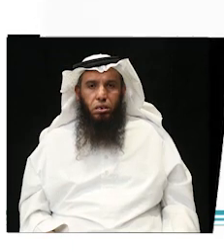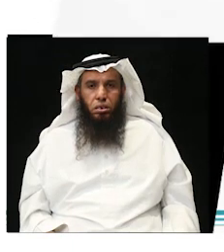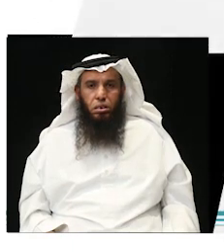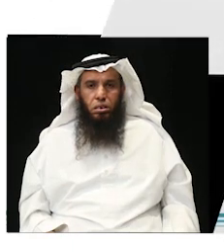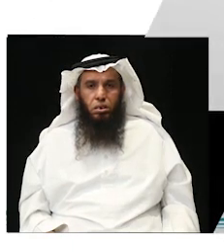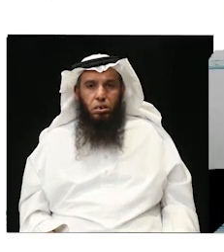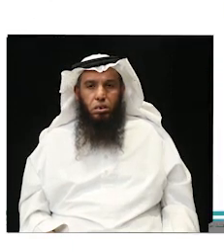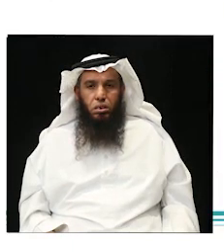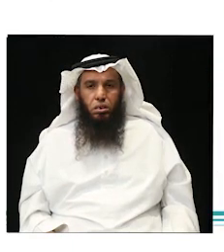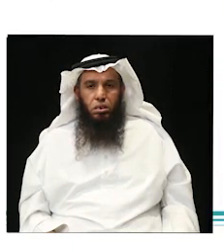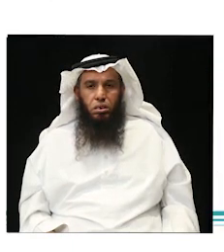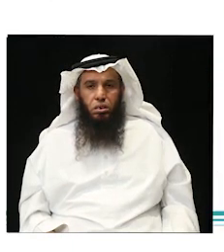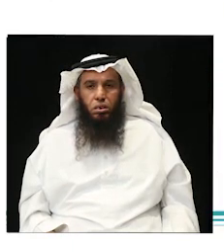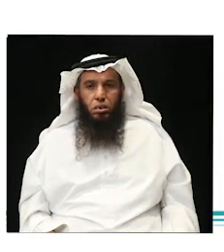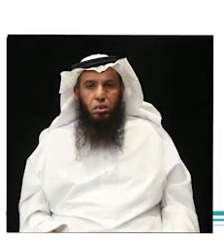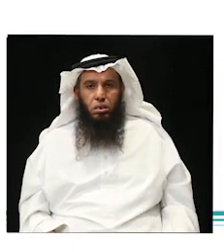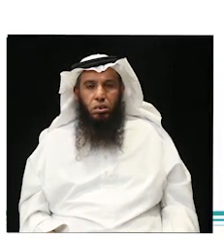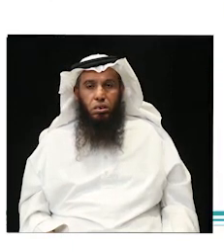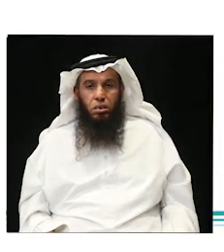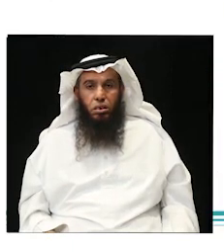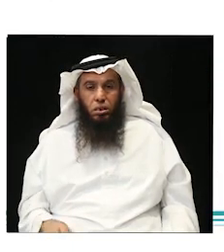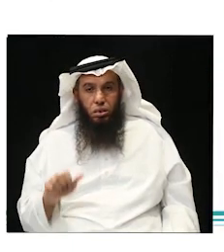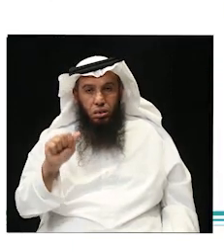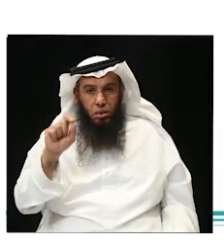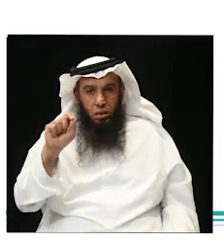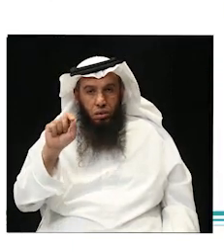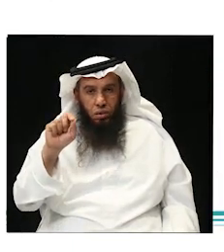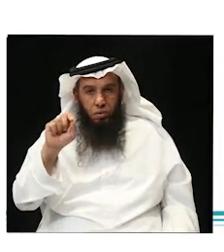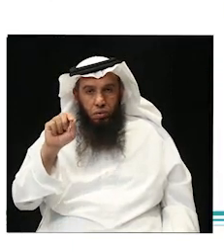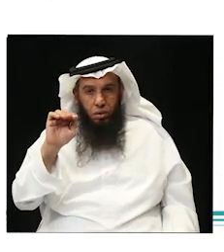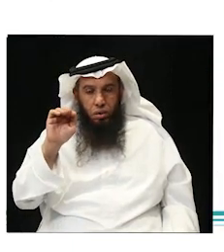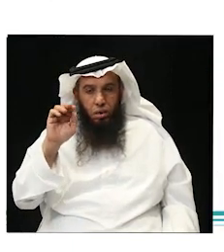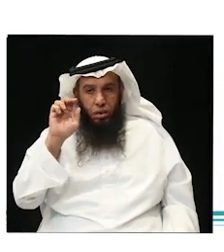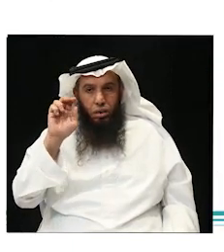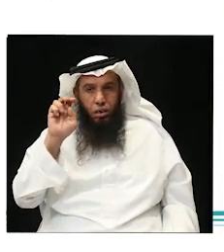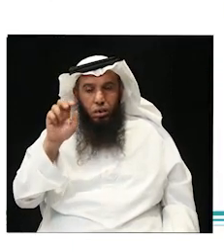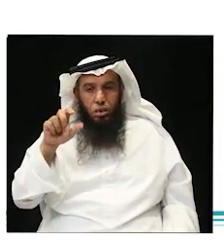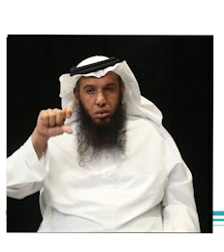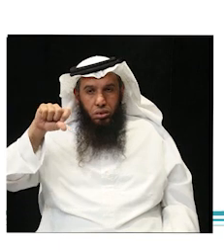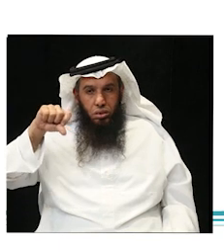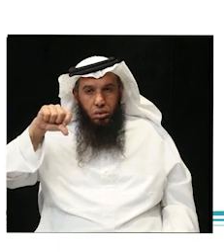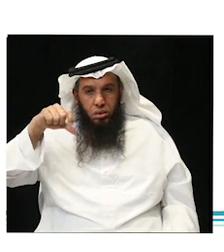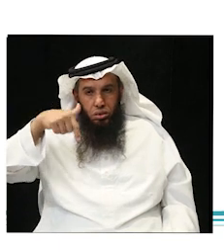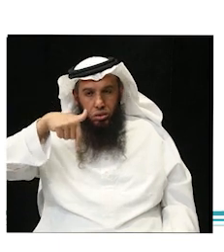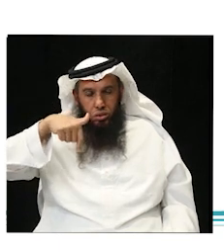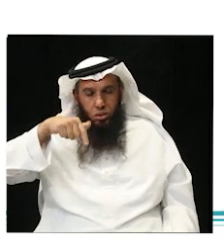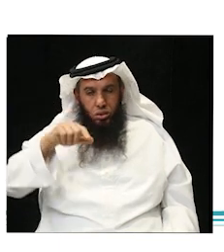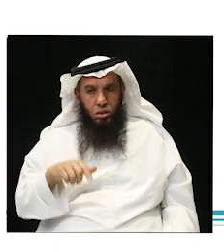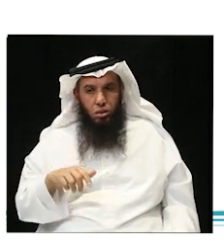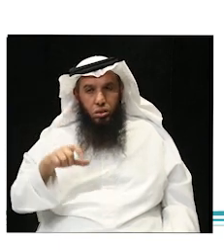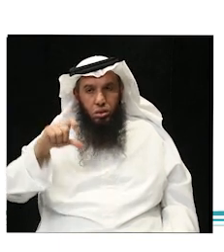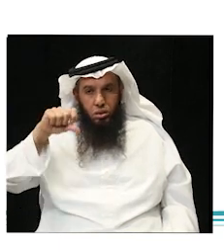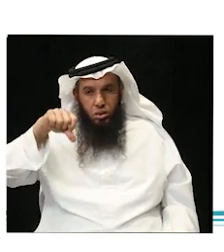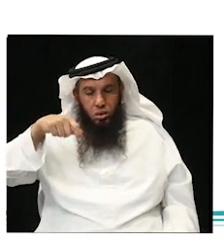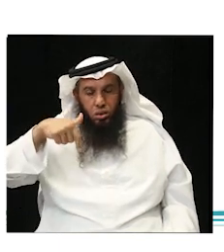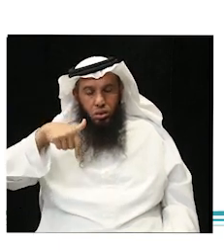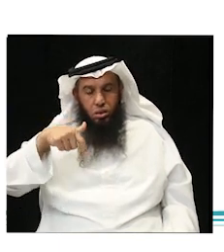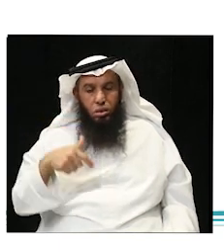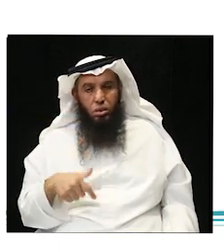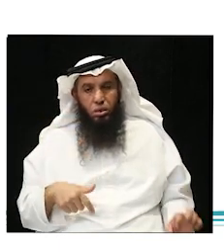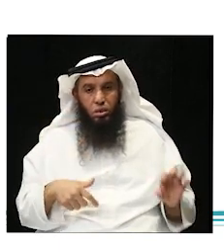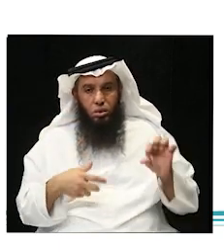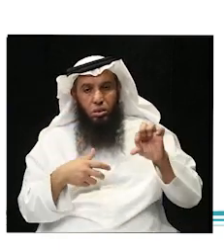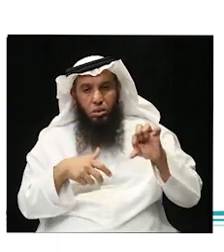حكمه؟ طيب، تعريفه هو انظر إليه اللجوء، أو لجوء العبد إلى الله